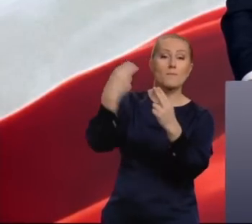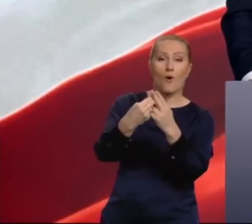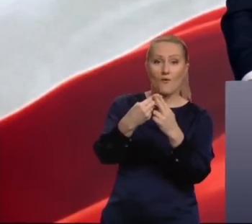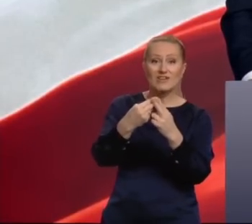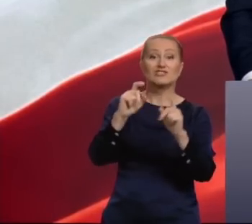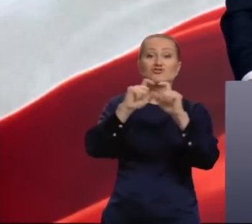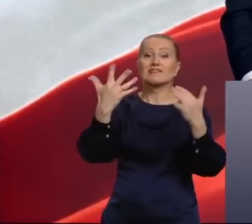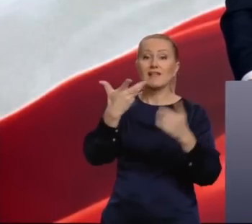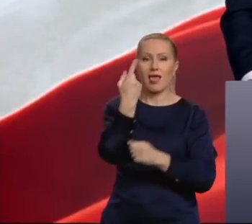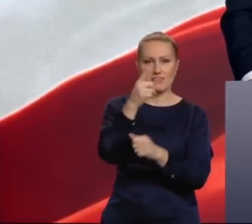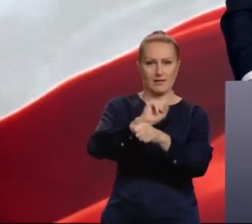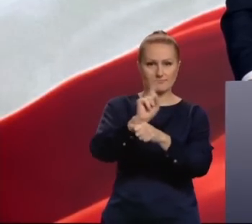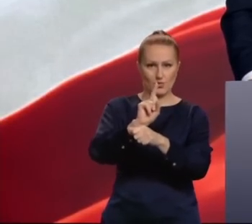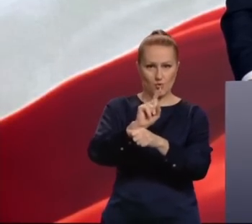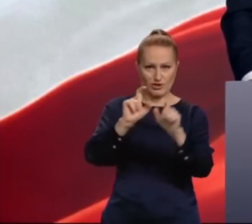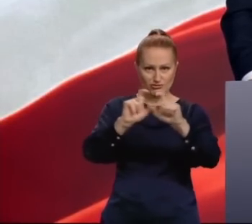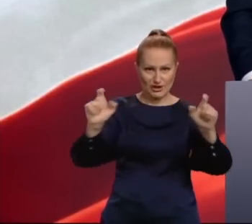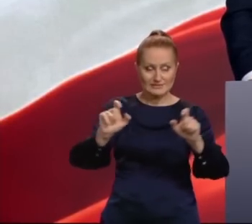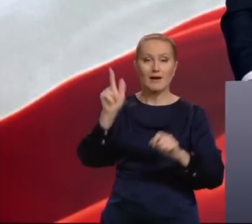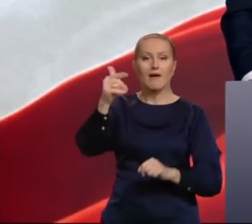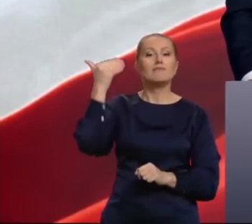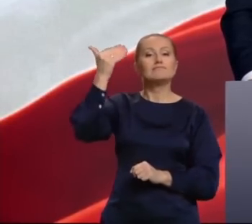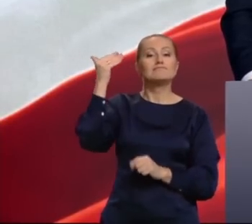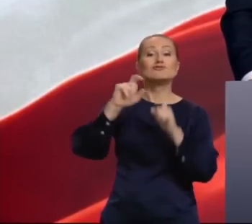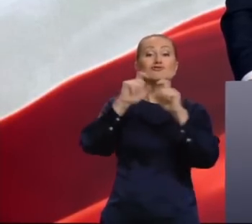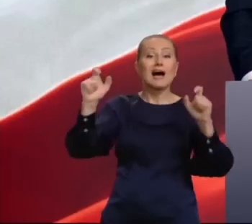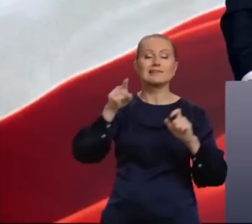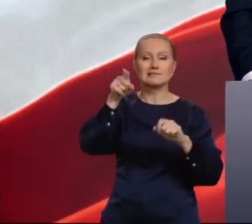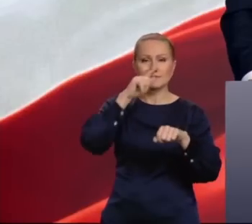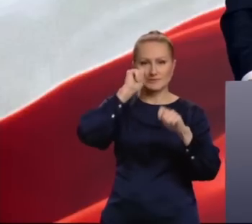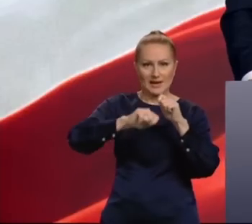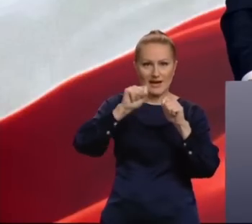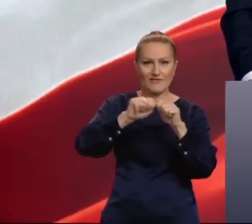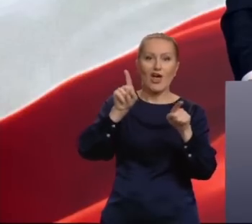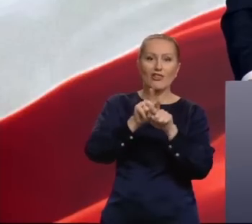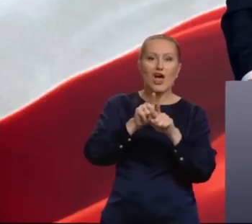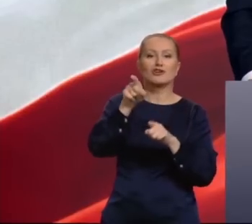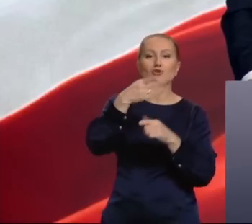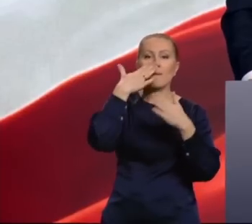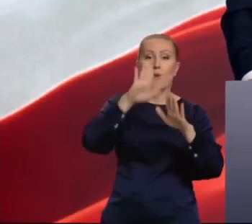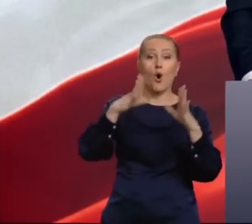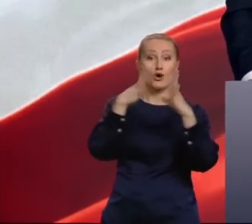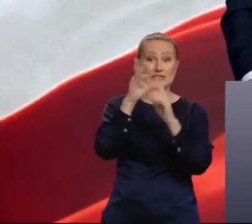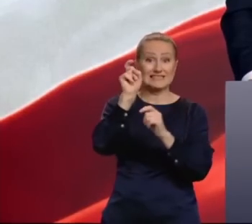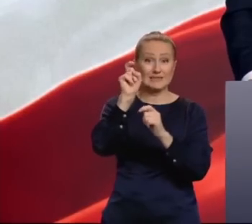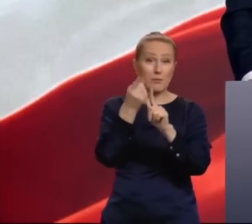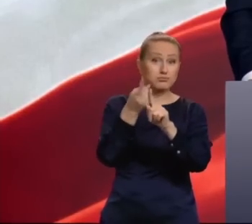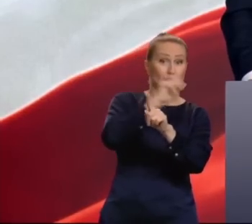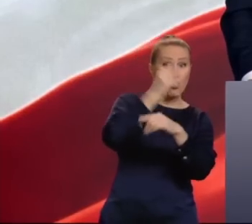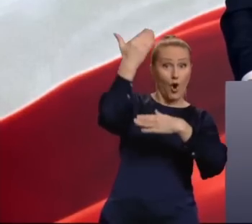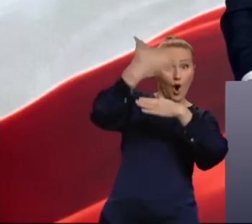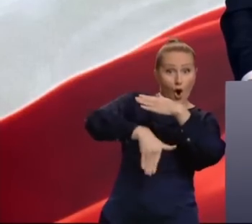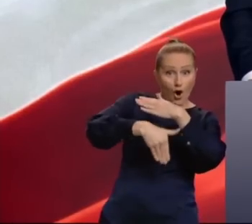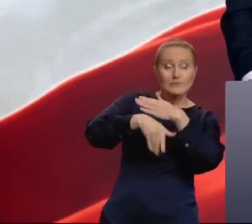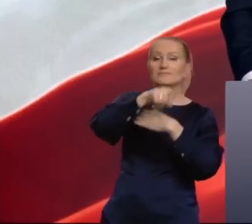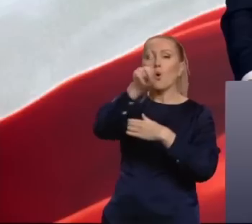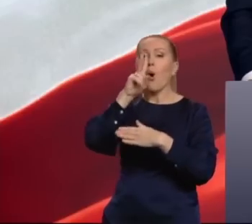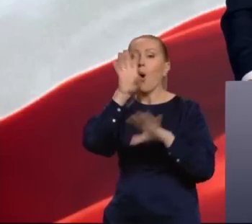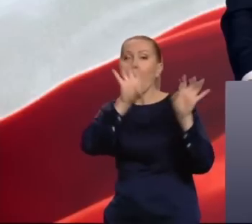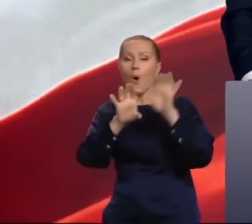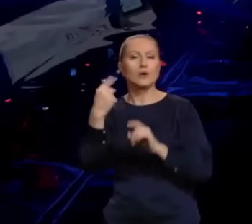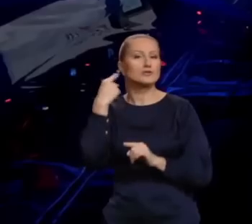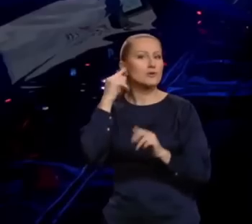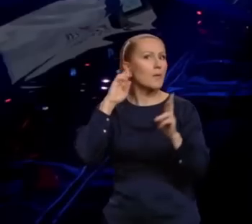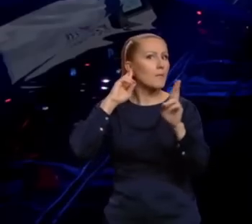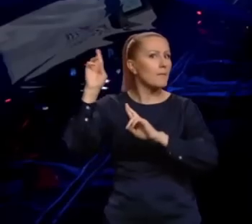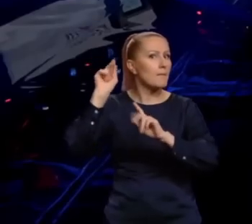mają 1 minutę. Czas wypowiedzi jest mierzony i wizualizowany. 10 sekund przed upływem czasu widzowie no 2-3 godziny Spidermana, no,